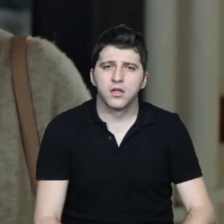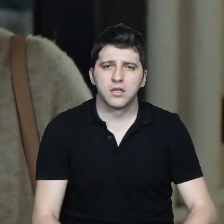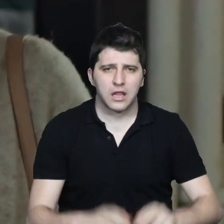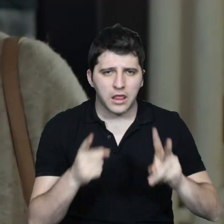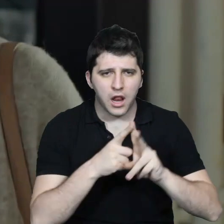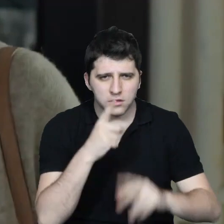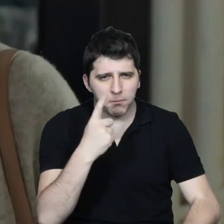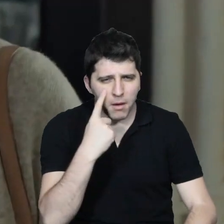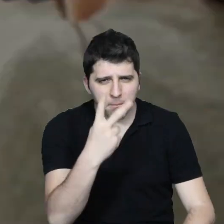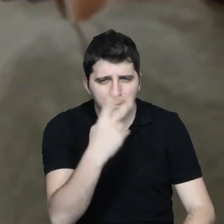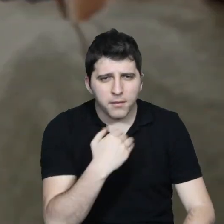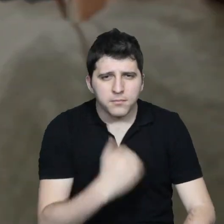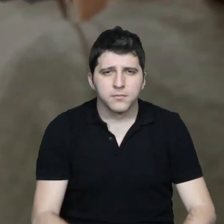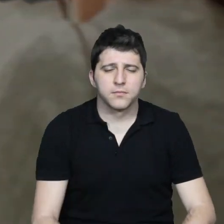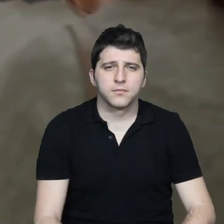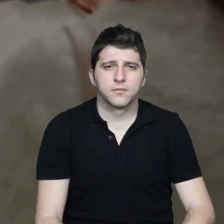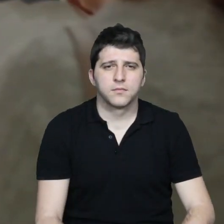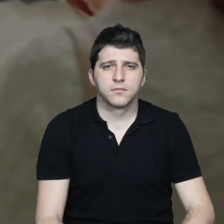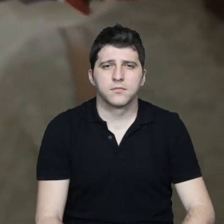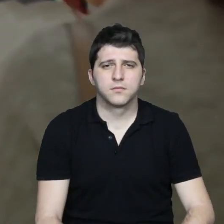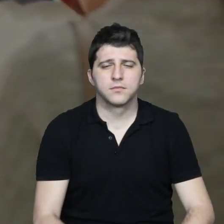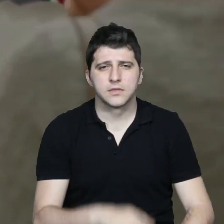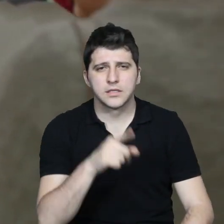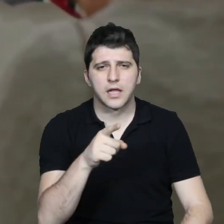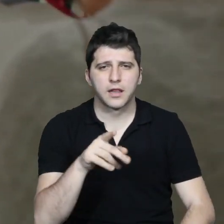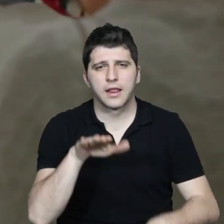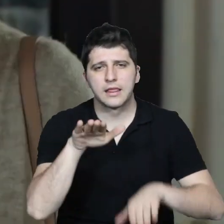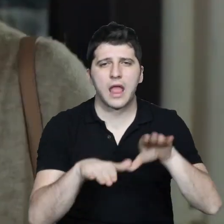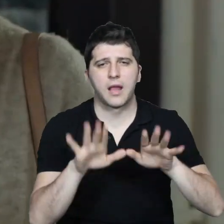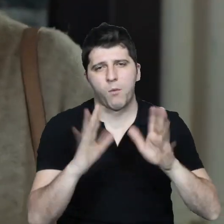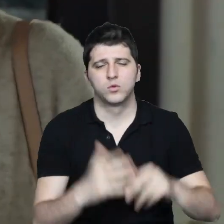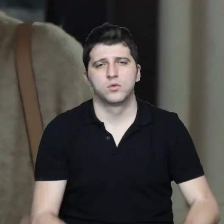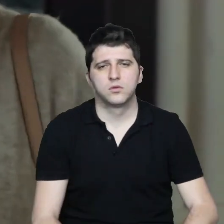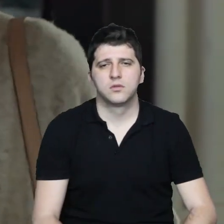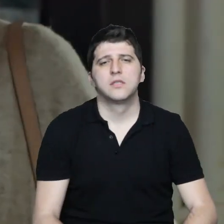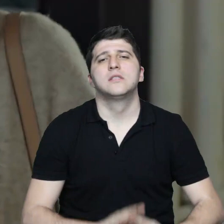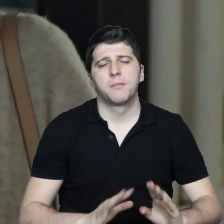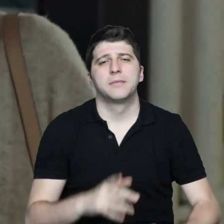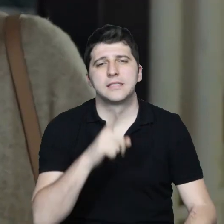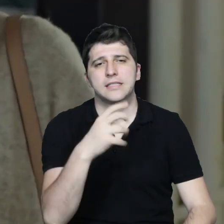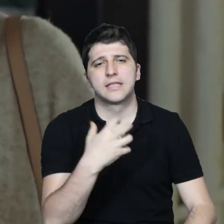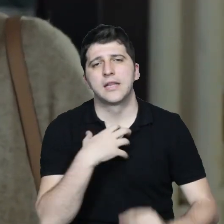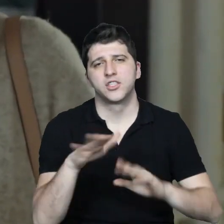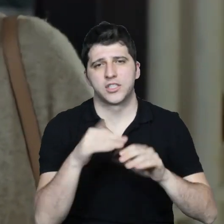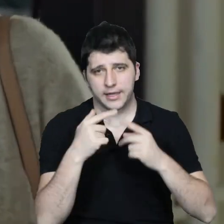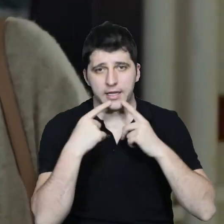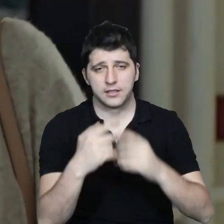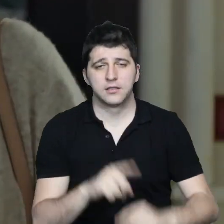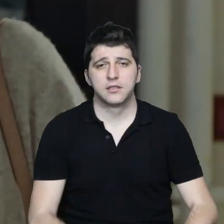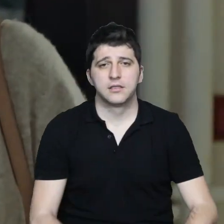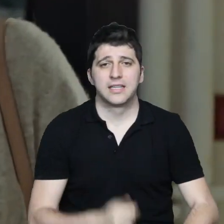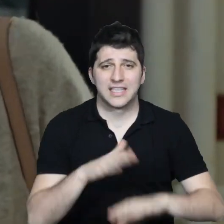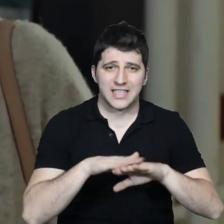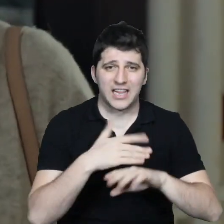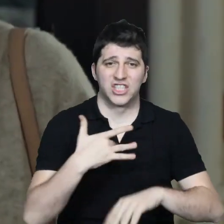Nalan sen bak bakayım suratına. Yok senin dengen iyice bozuldu. E tamam sana kendini geri çek dedik de kediye